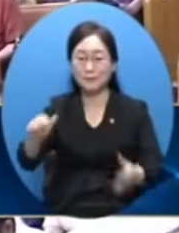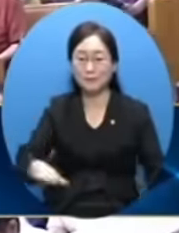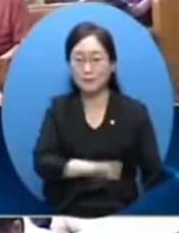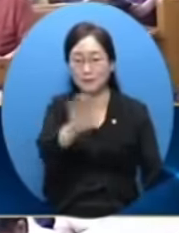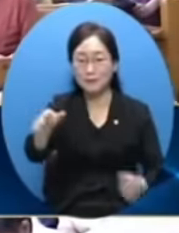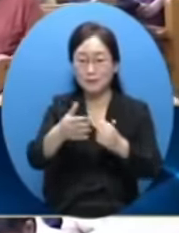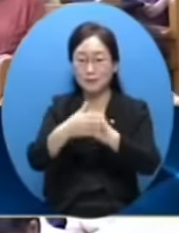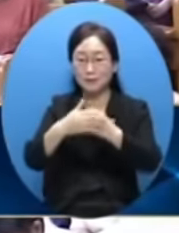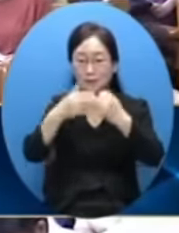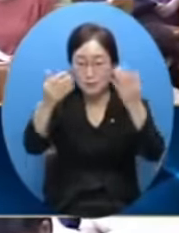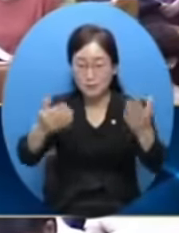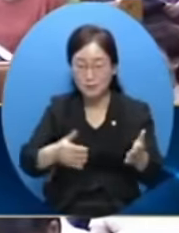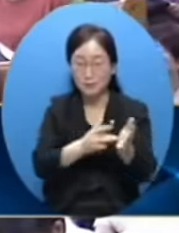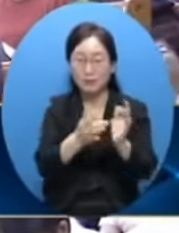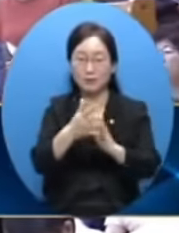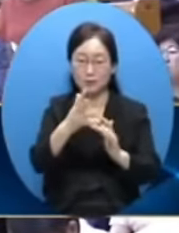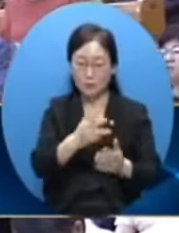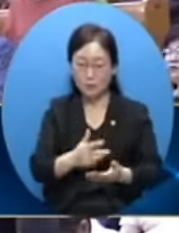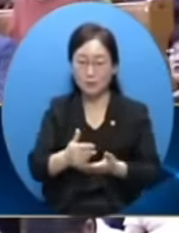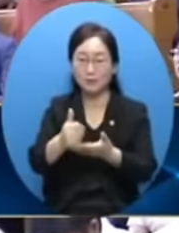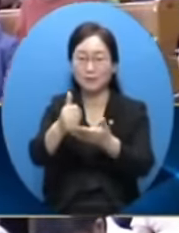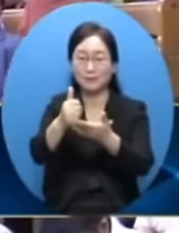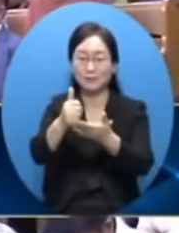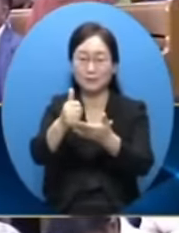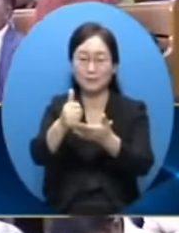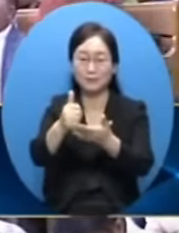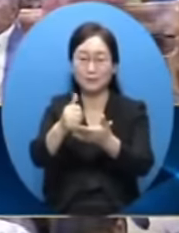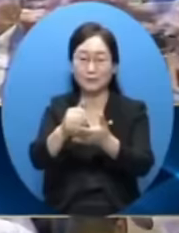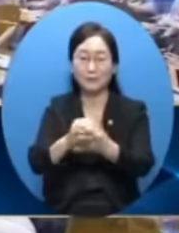우리를 도우시는 예수님.